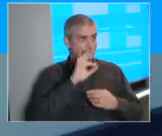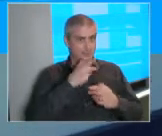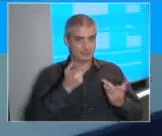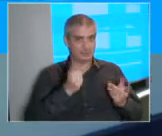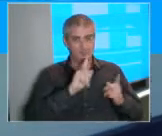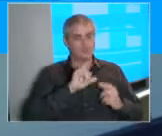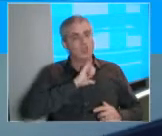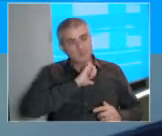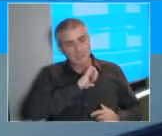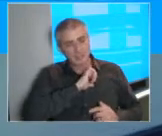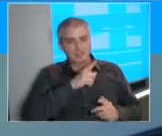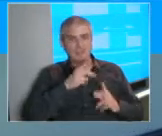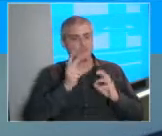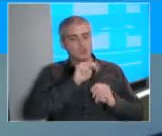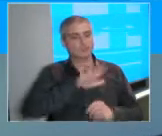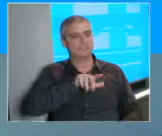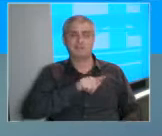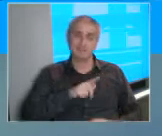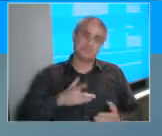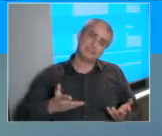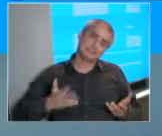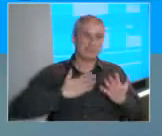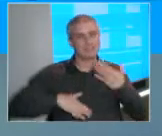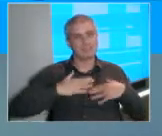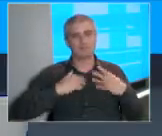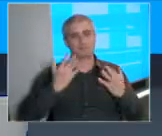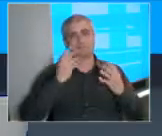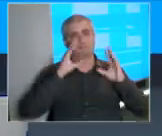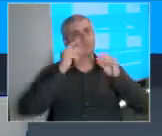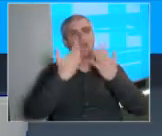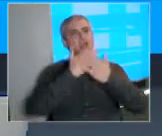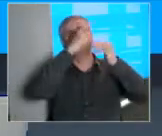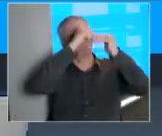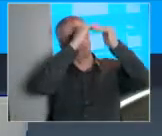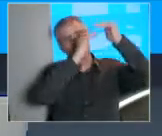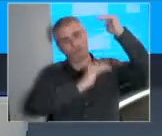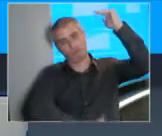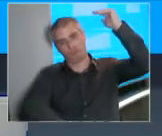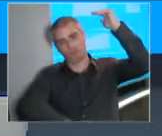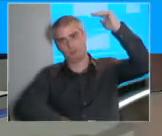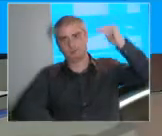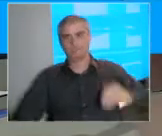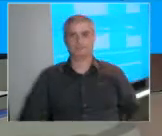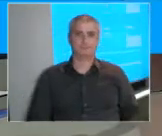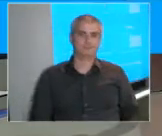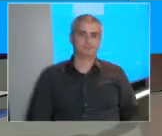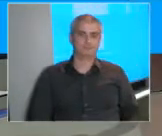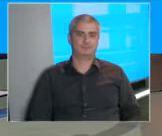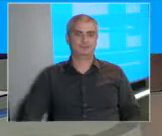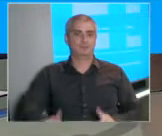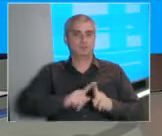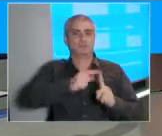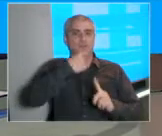האלה שמתעניינים בענייני הסביבה, אבל נחמדים, אייטם מספר 10 במהדורה, אם יש בכלל אייטם על זה. תראה, כמו שאמרת